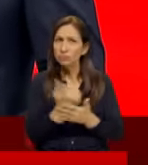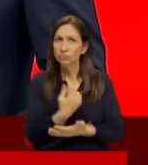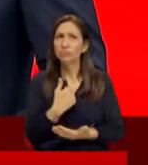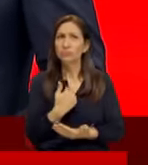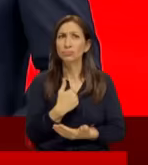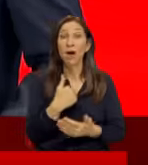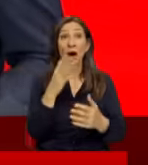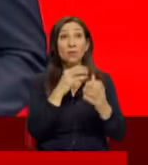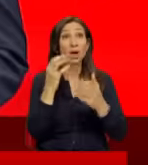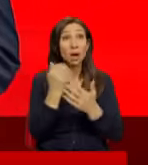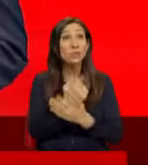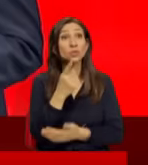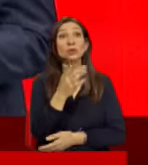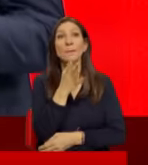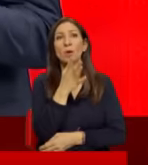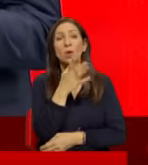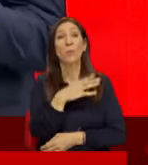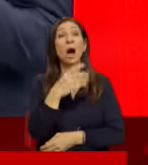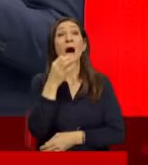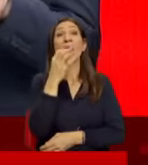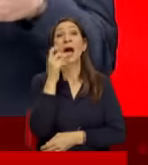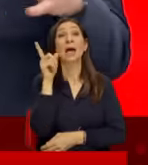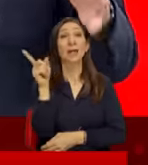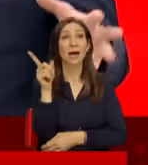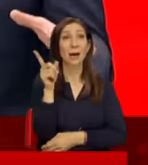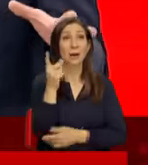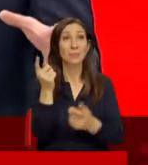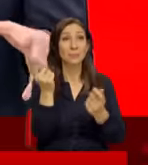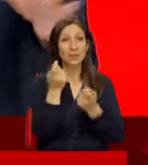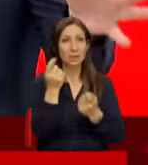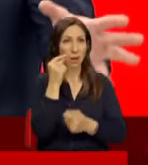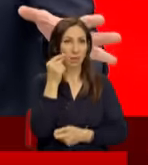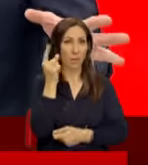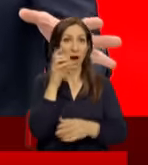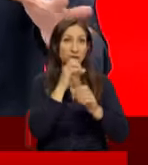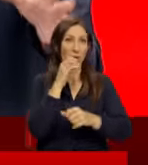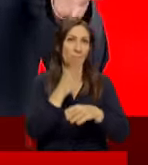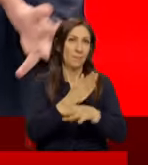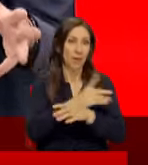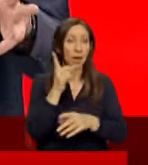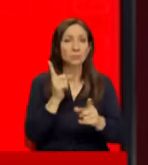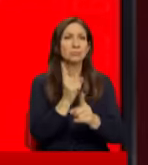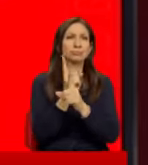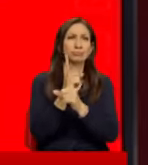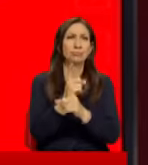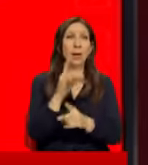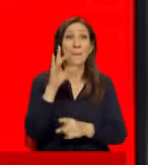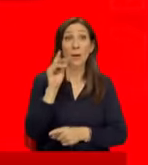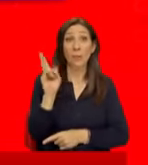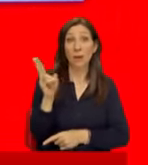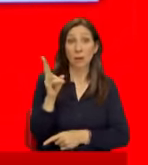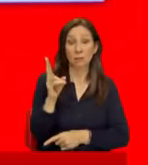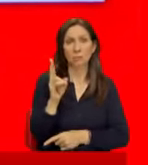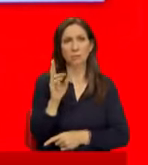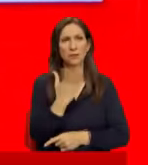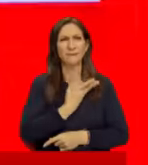dedi. Afyon'u aldıklarını şuradan biliyorum. Ankara'da bir iş insanı Afyonlu. Karşılaştık, MHP'li kendisi